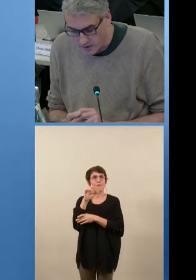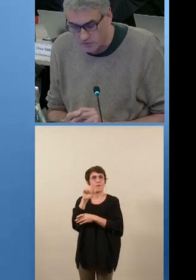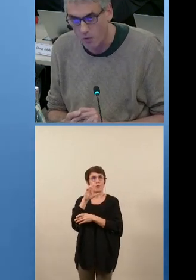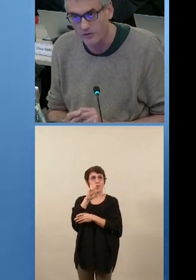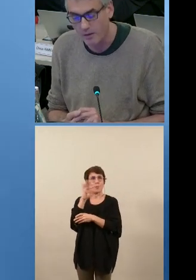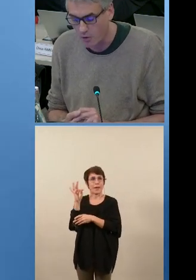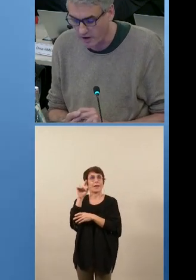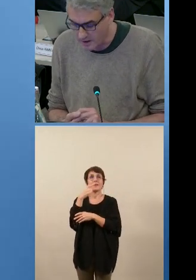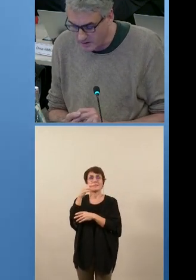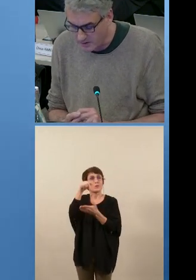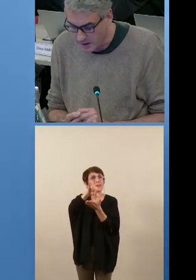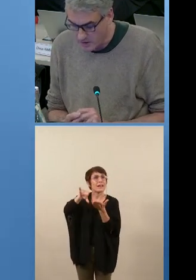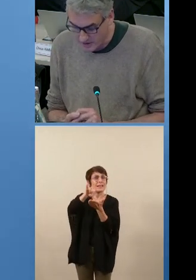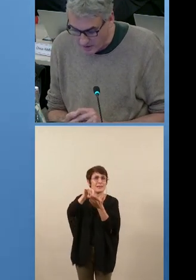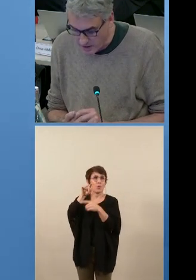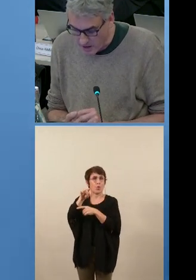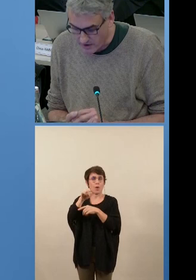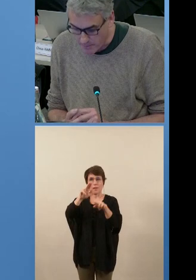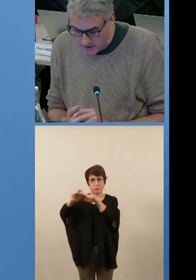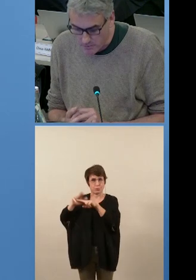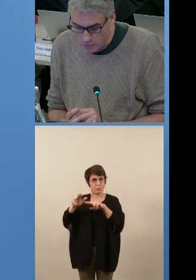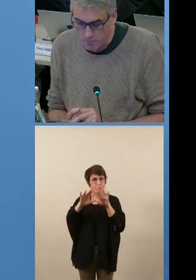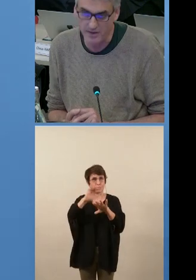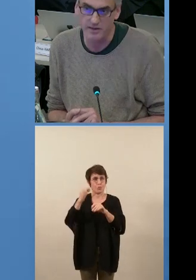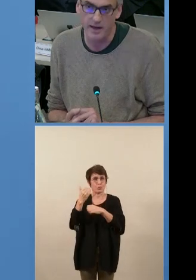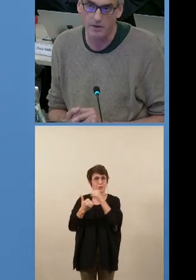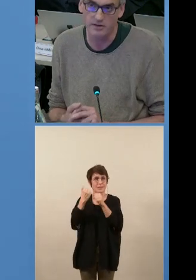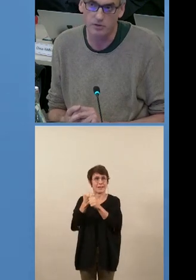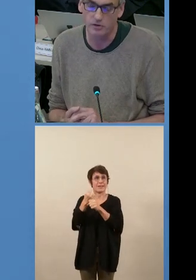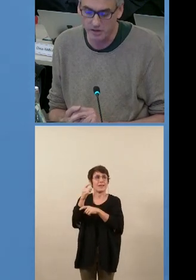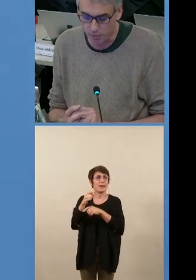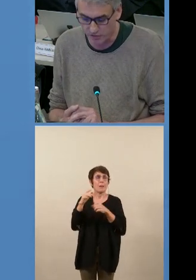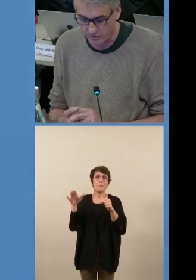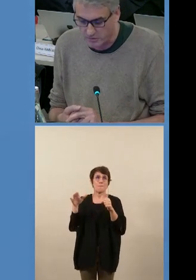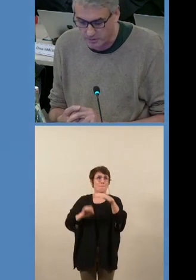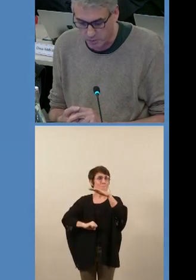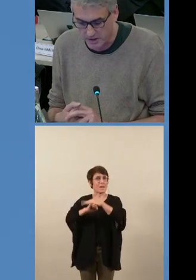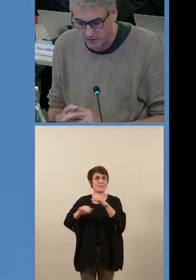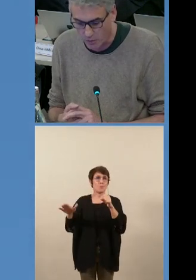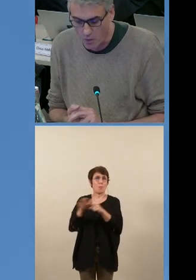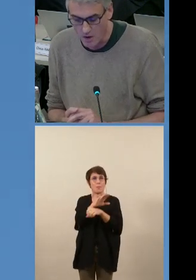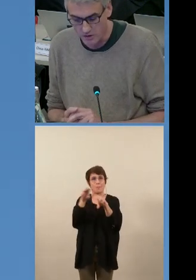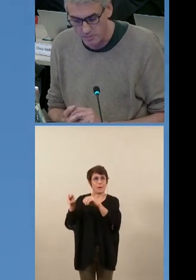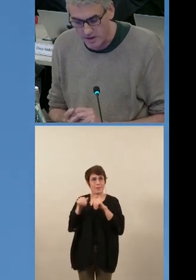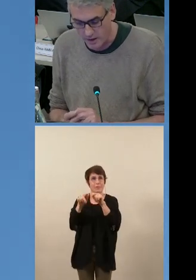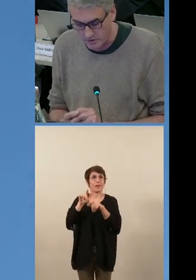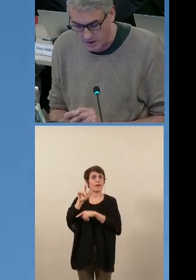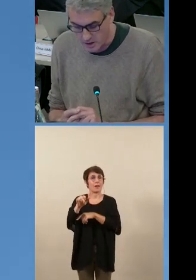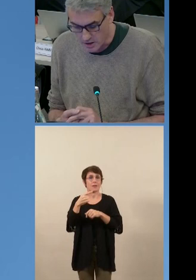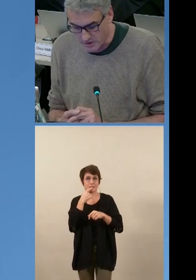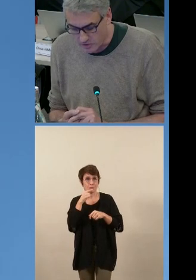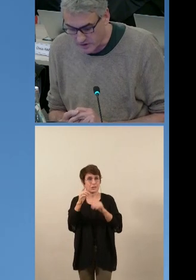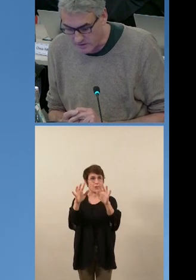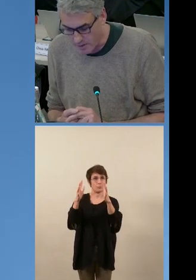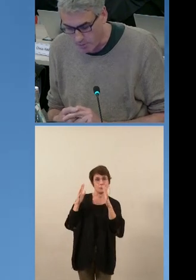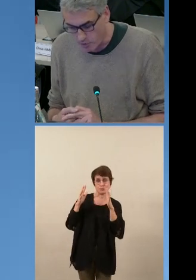Marceline seront entièrement réalisé cette année avec un maximum de plein terre c'est 70 % des espaces publics qui seront déminéralisés